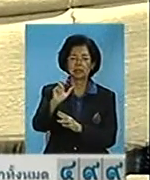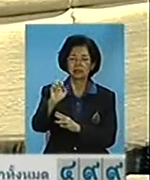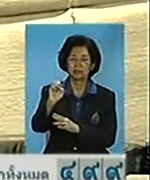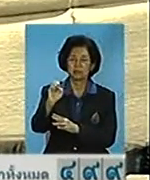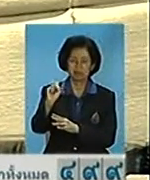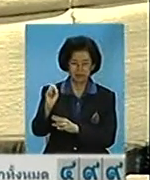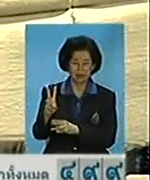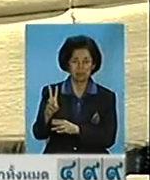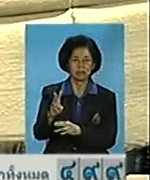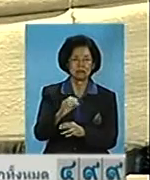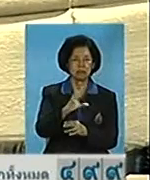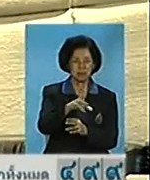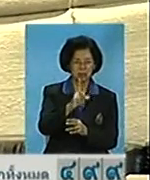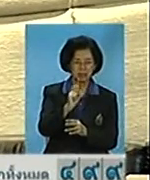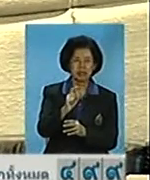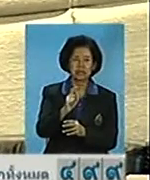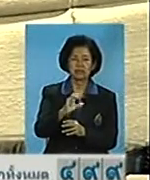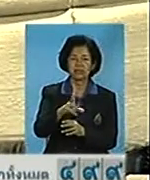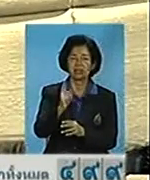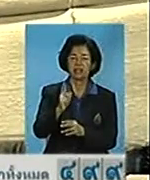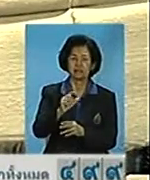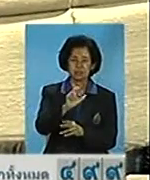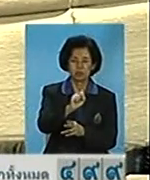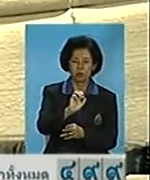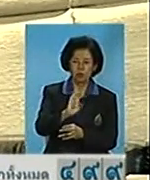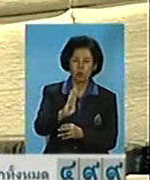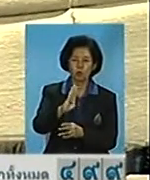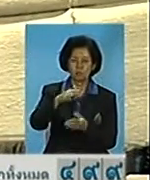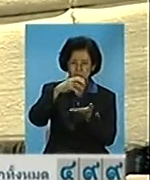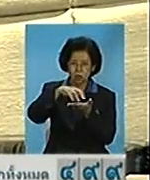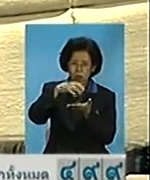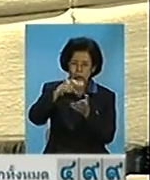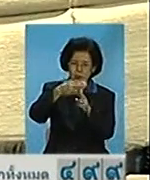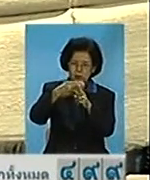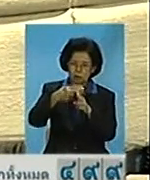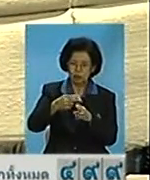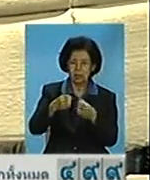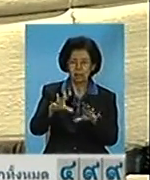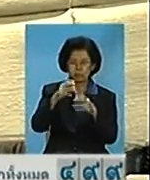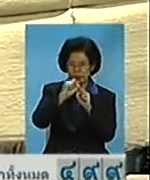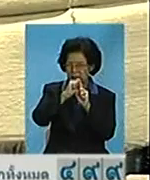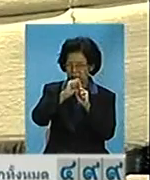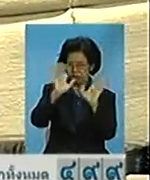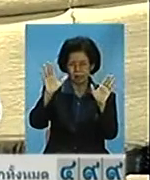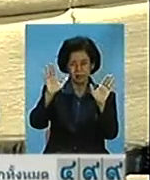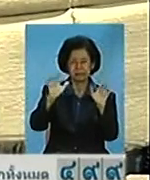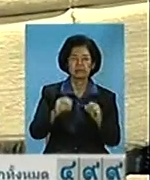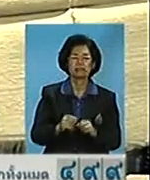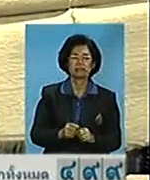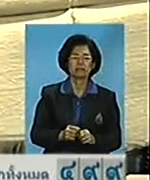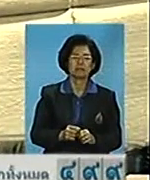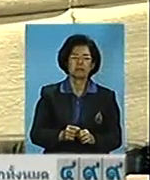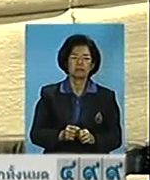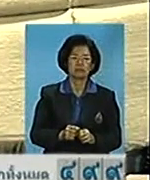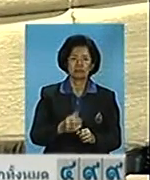นเทิกสุบรรณท่านสมบูรณ์อุทัยเวียนกุลขอประทานโทษที่เอ่ยนามชัดเจนครับท่านประธานครับเมื่อชัดเจนดังนี้แ